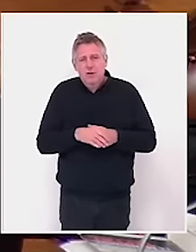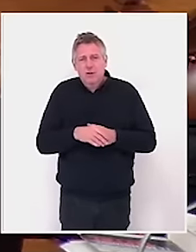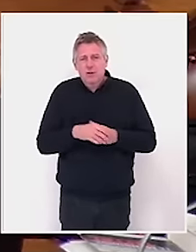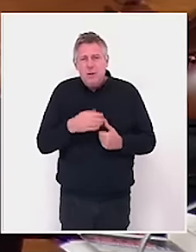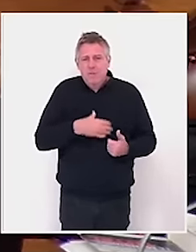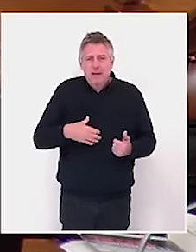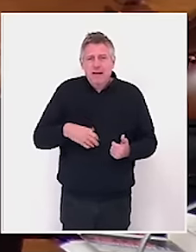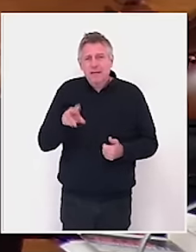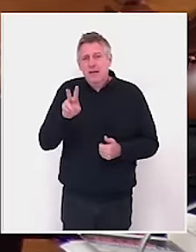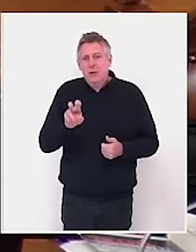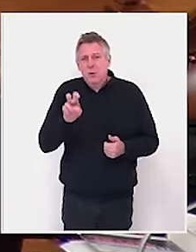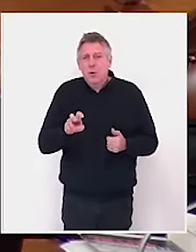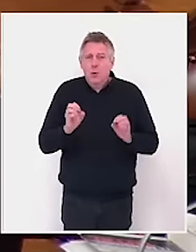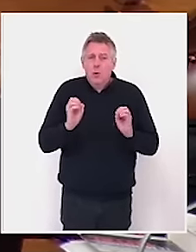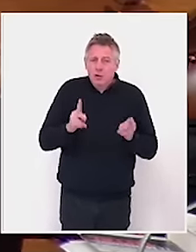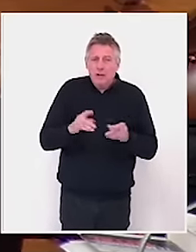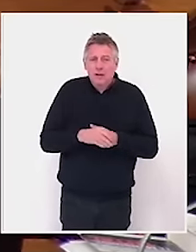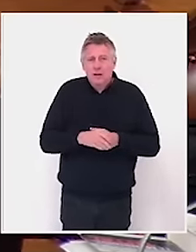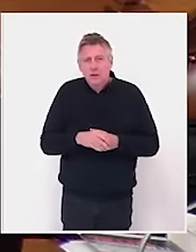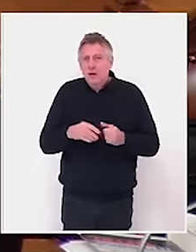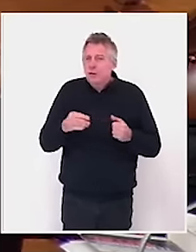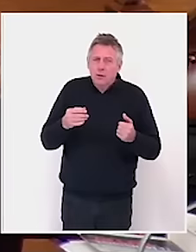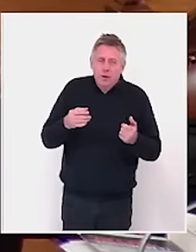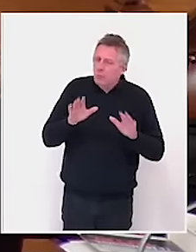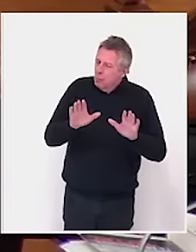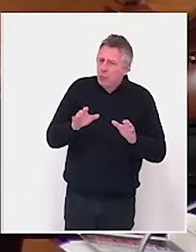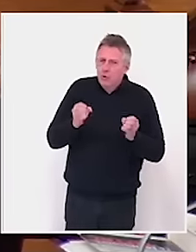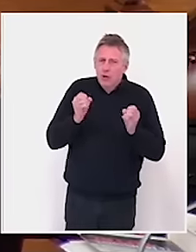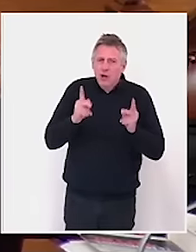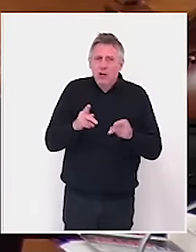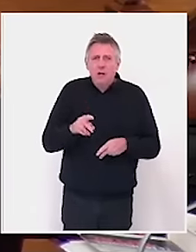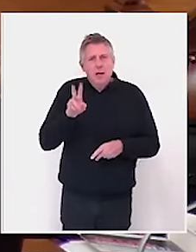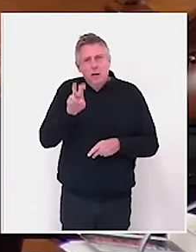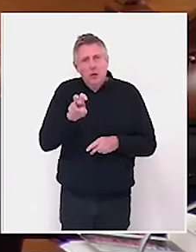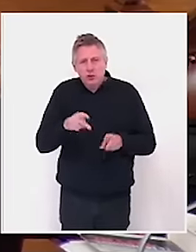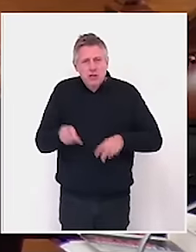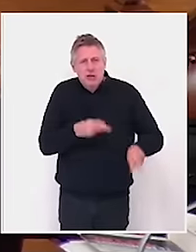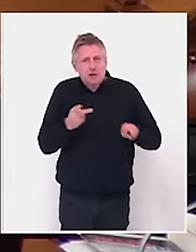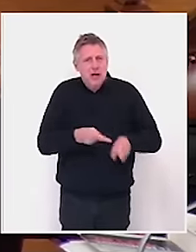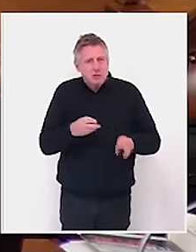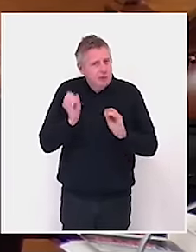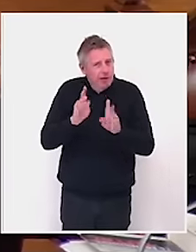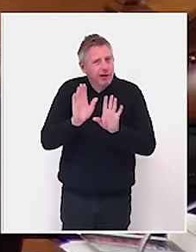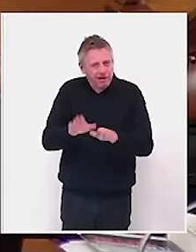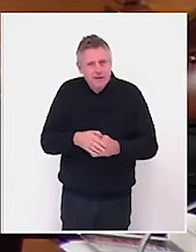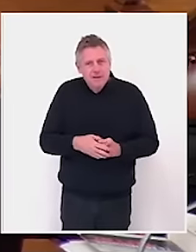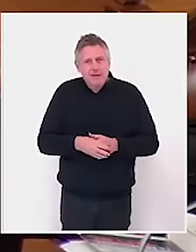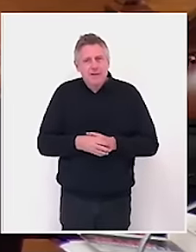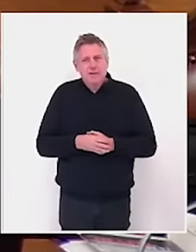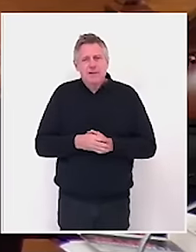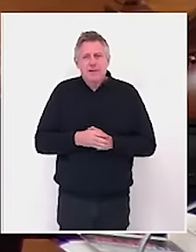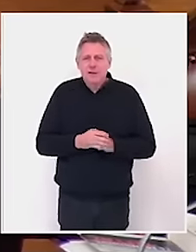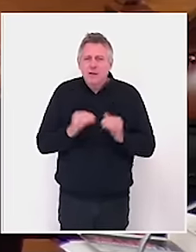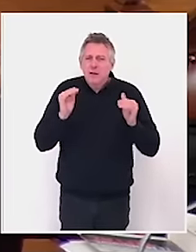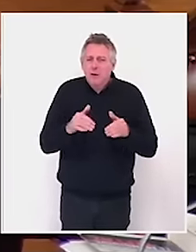écolo. On va pas douter de votre écologie style jardinage, mais. En tout cas, on pense que ça mériterait